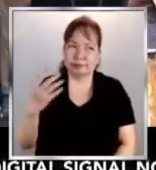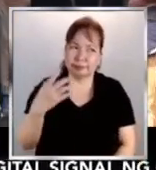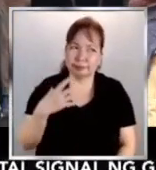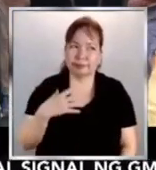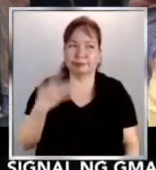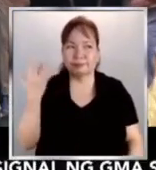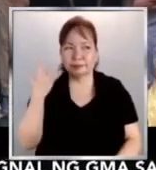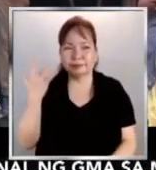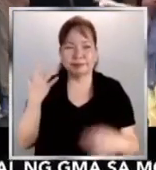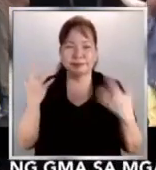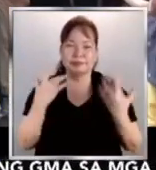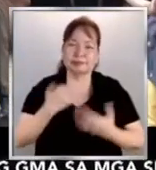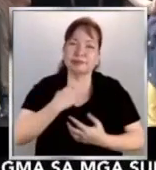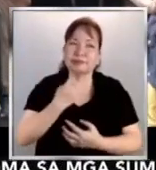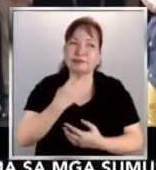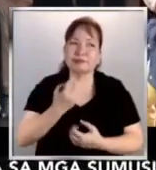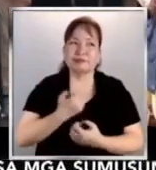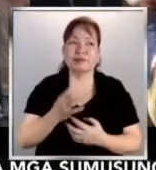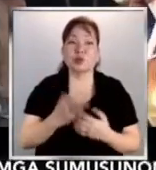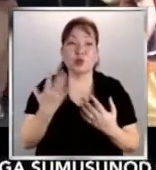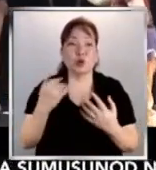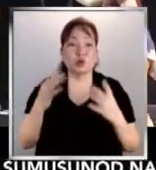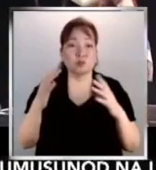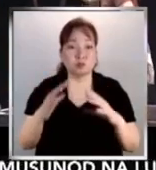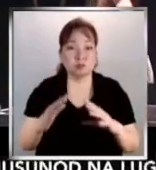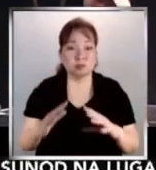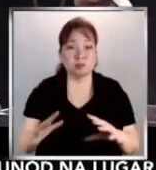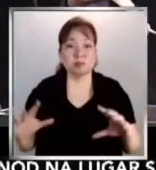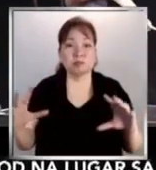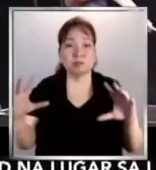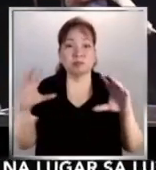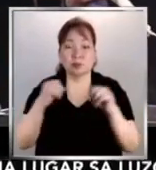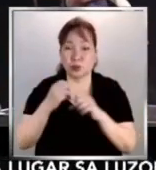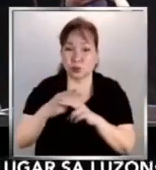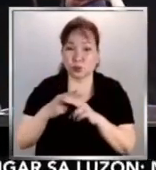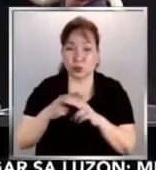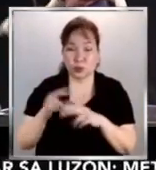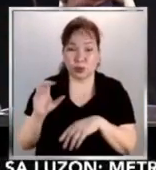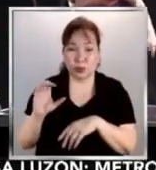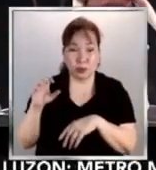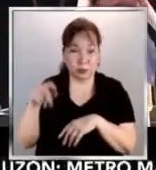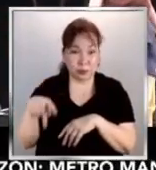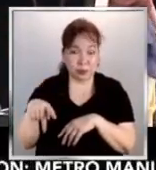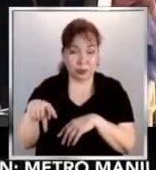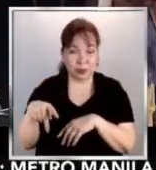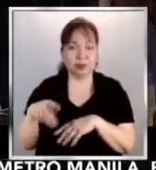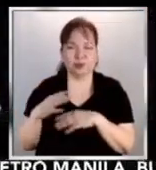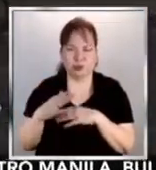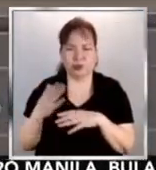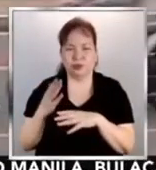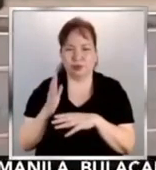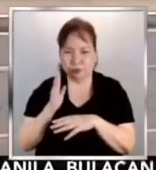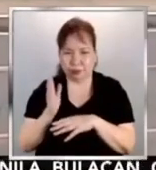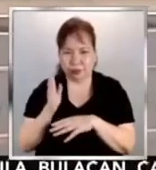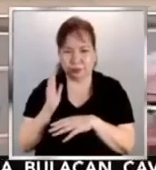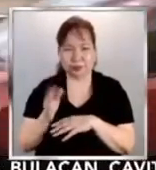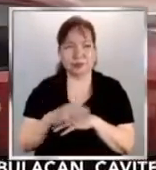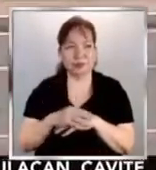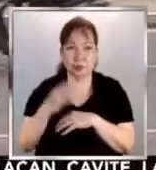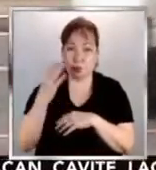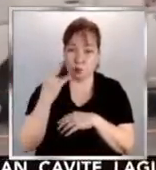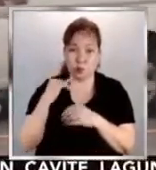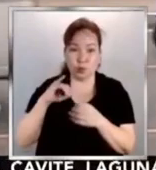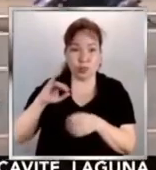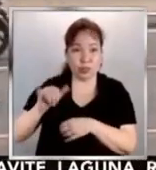Simula na ito ng closing season dahil ang tahanan ng kultura at sining magsasara muna ng tabing. Simula sa January